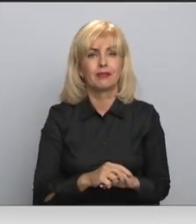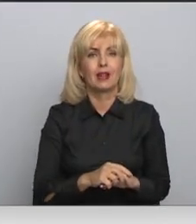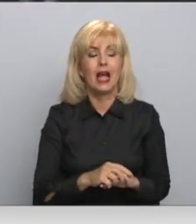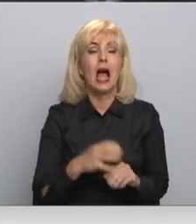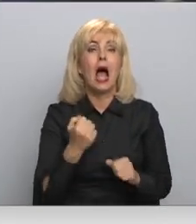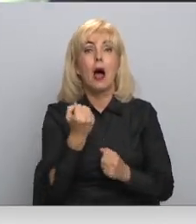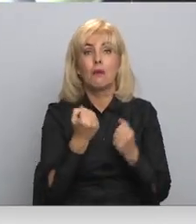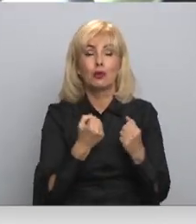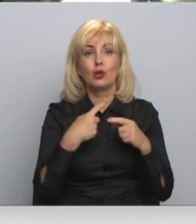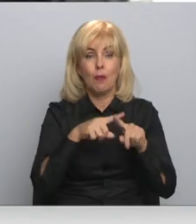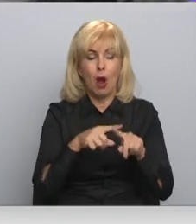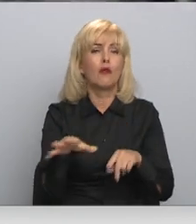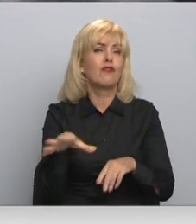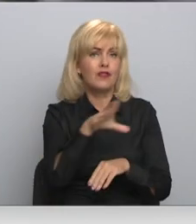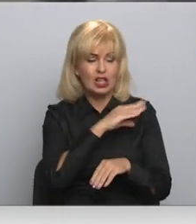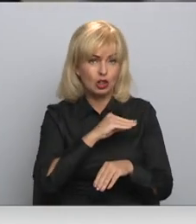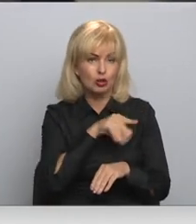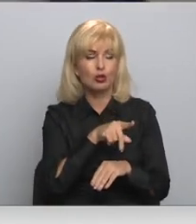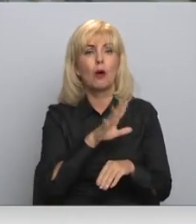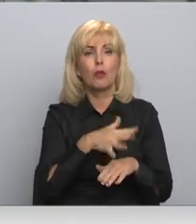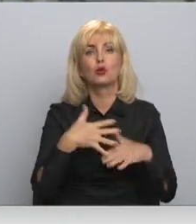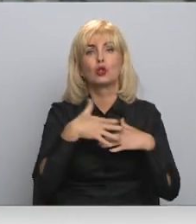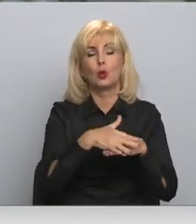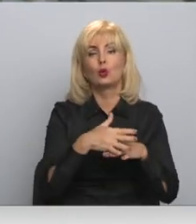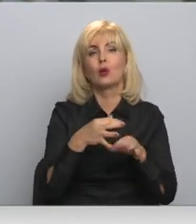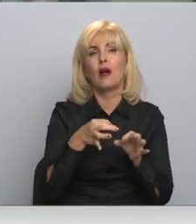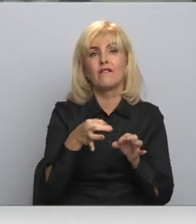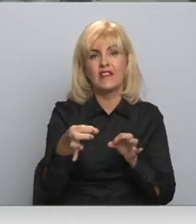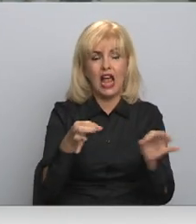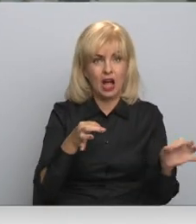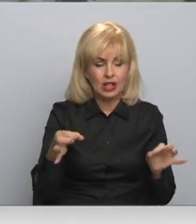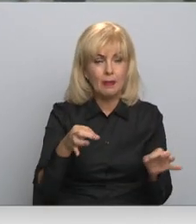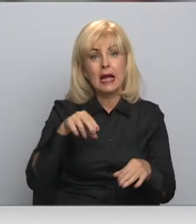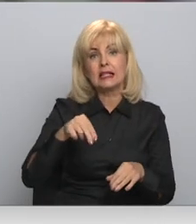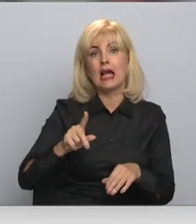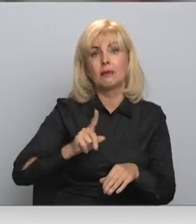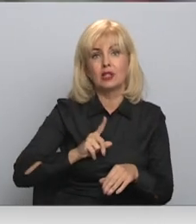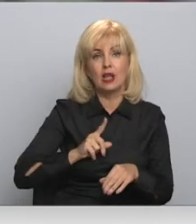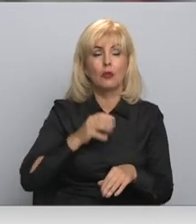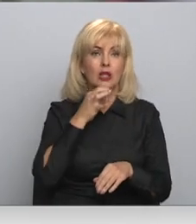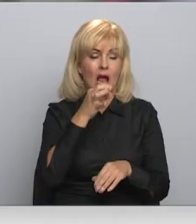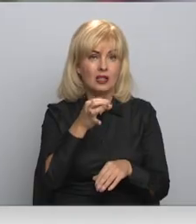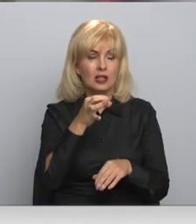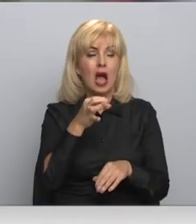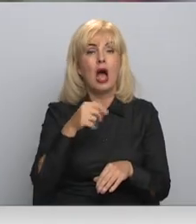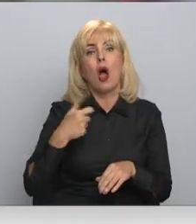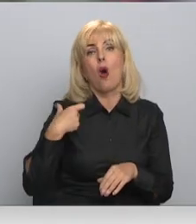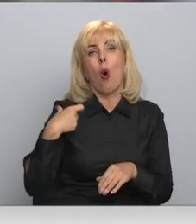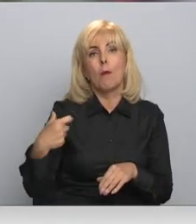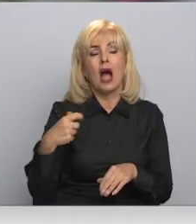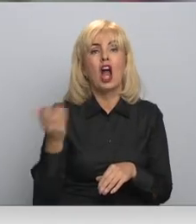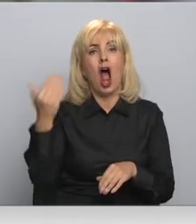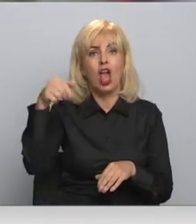Bruņu mašīnas nonāks teju visās bruņoto spēku struktūru vienībās, toskait zemesardzē, uzsver bruņoto spēku komandieris Leonīds